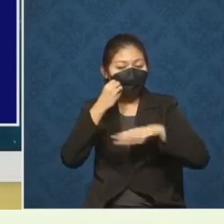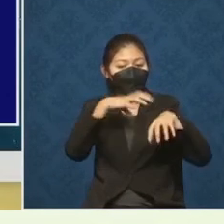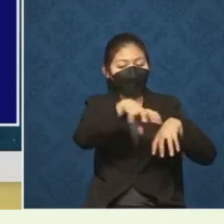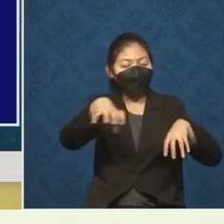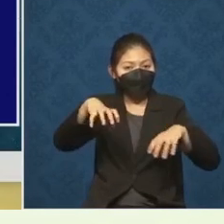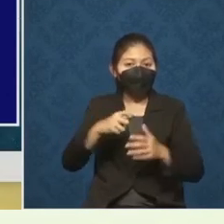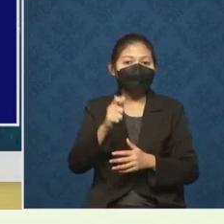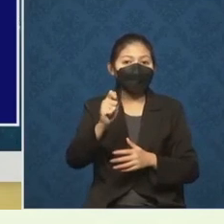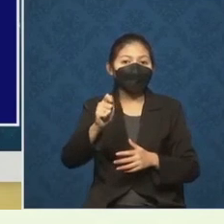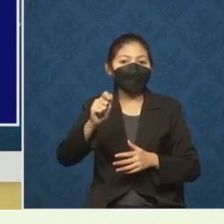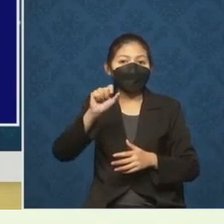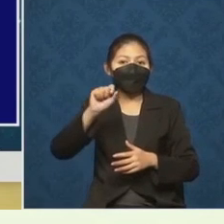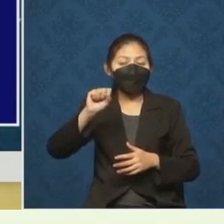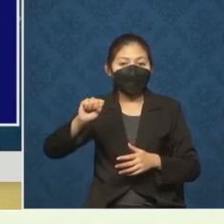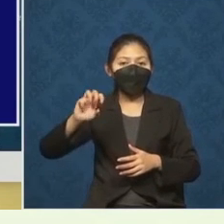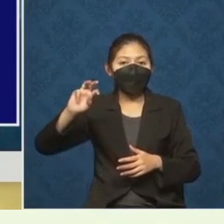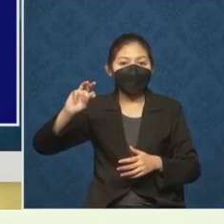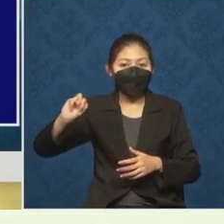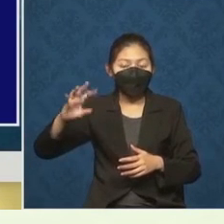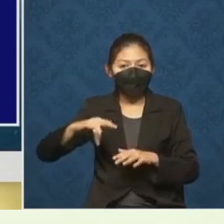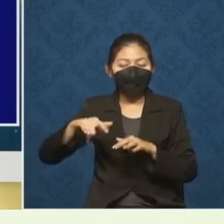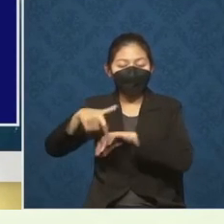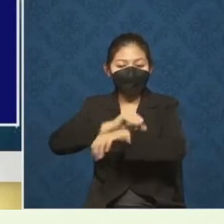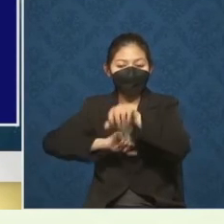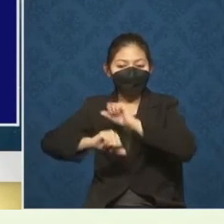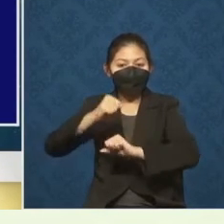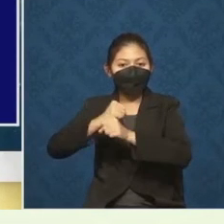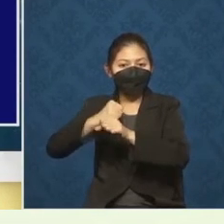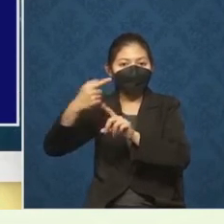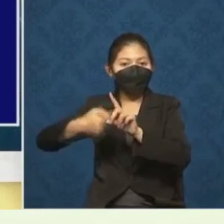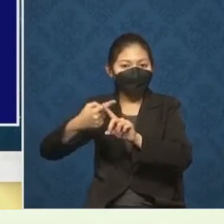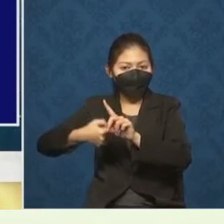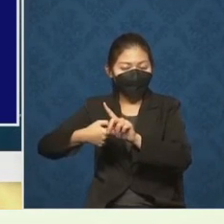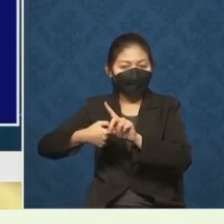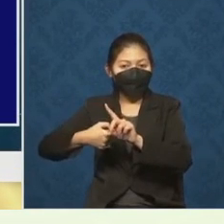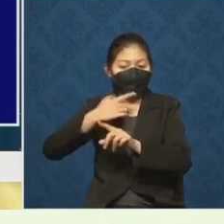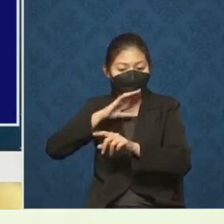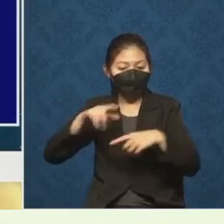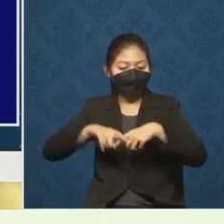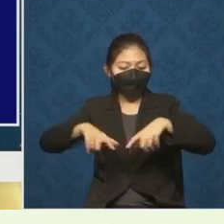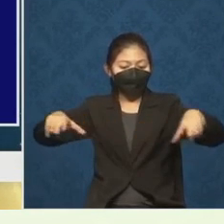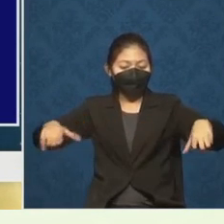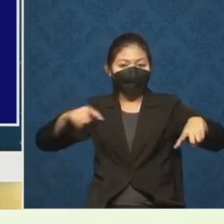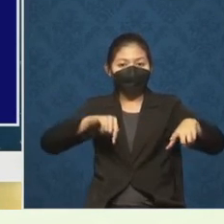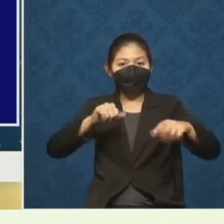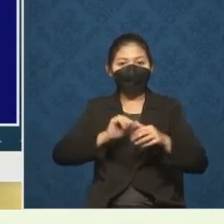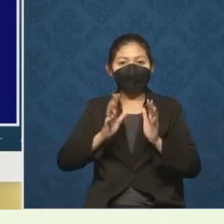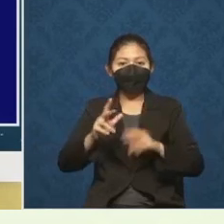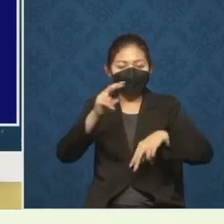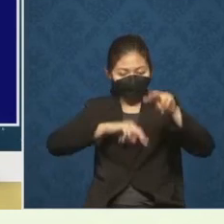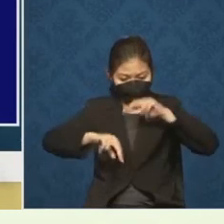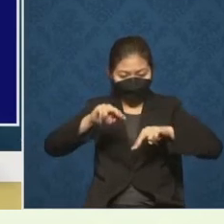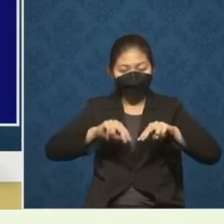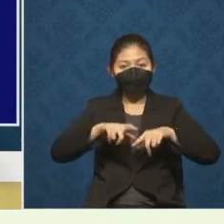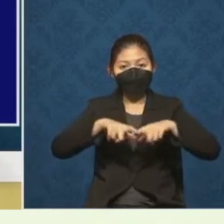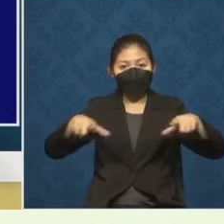ฏิบัติหน้าที่ที่อื่นชั่วคราวนะครับคือถ้าอยู่ในพื้นที่ก็ยังมีอิทธิพลในพื้นที่อยู่นะครับนะ